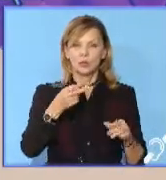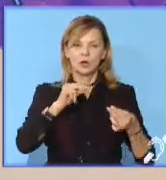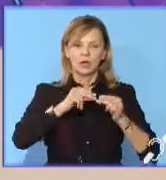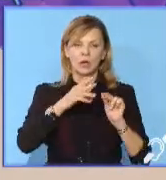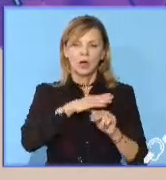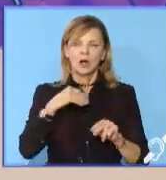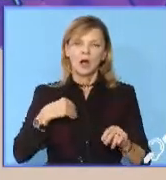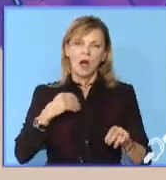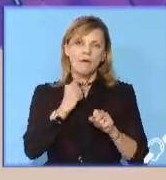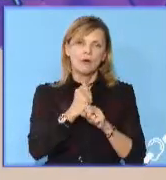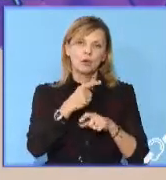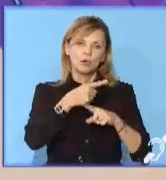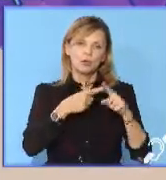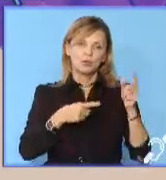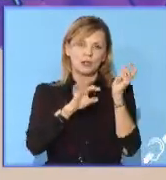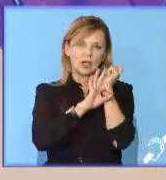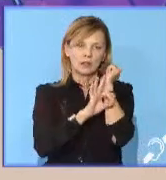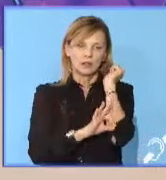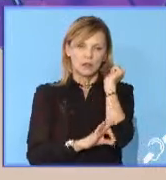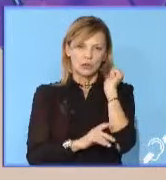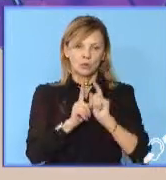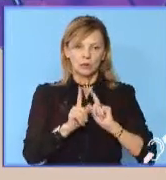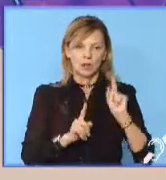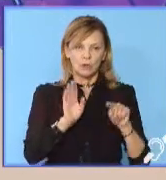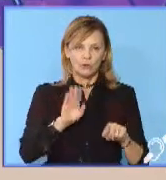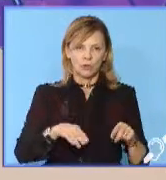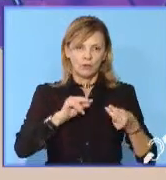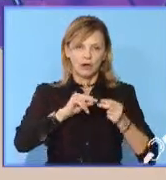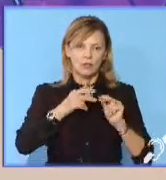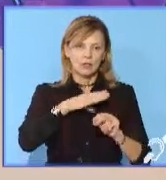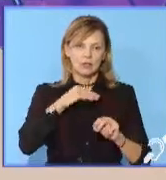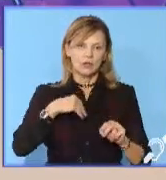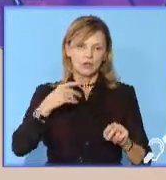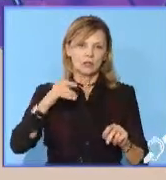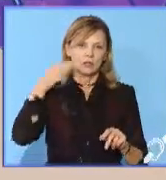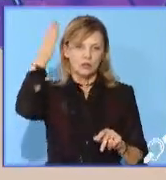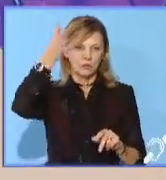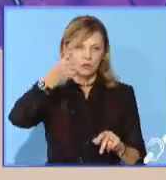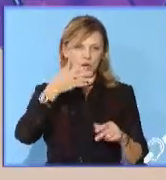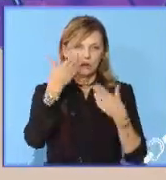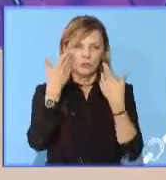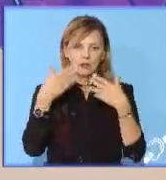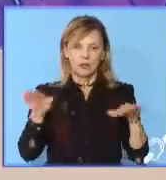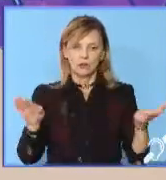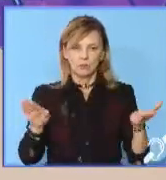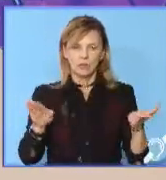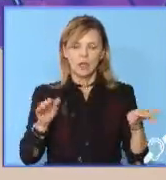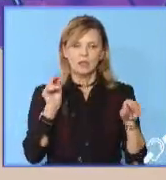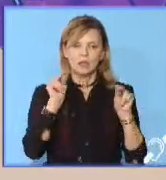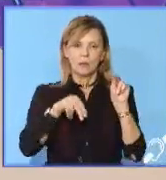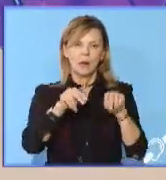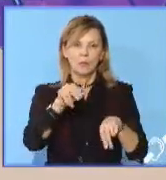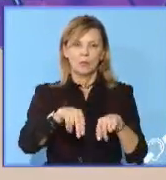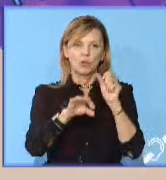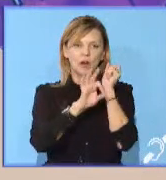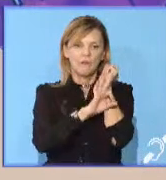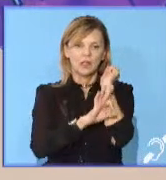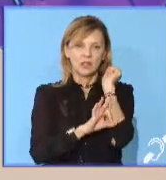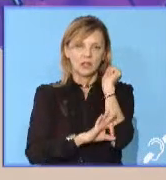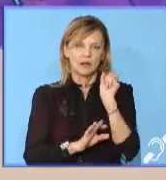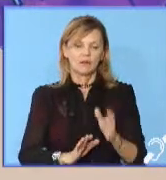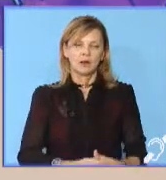înjumătățit producția. Ei susțin că dacă vor avea parte de secetă și în anii care urmează, vor renunța să mai îngrijească micile culturi cu viță de